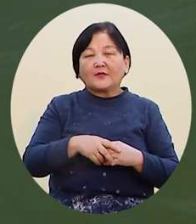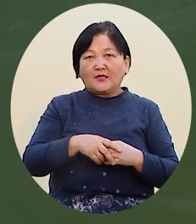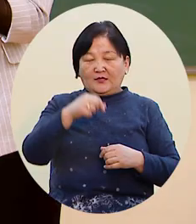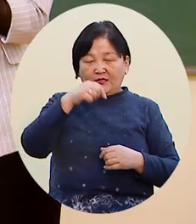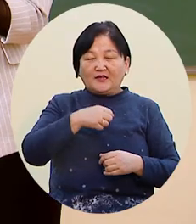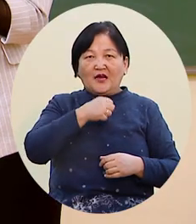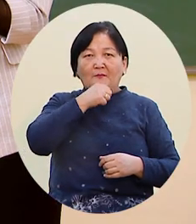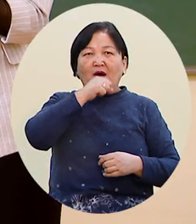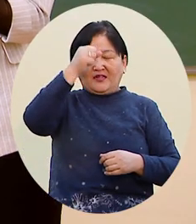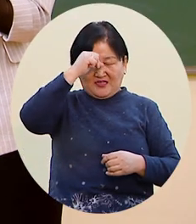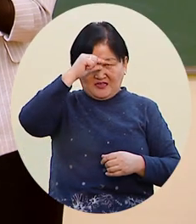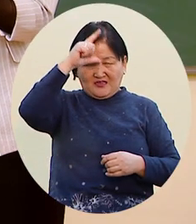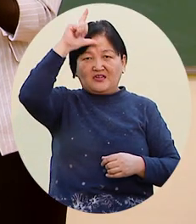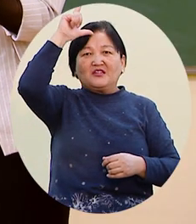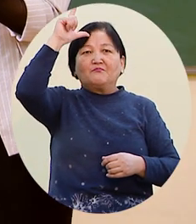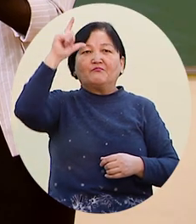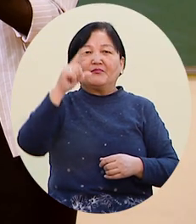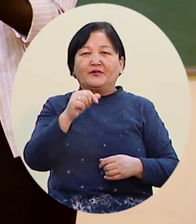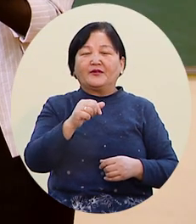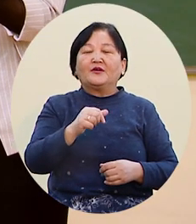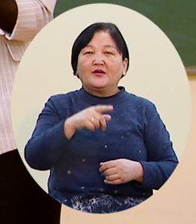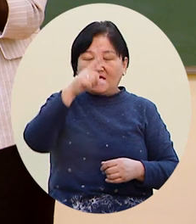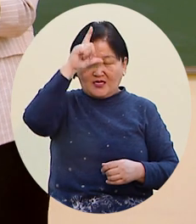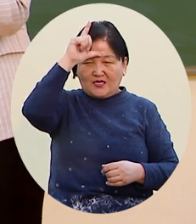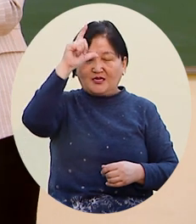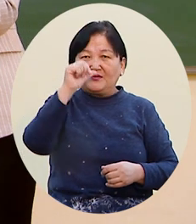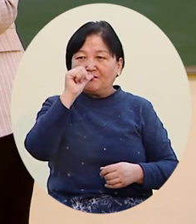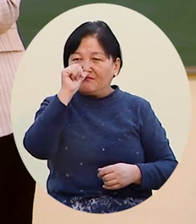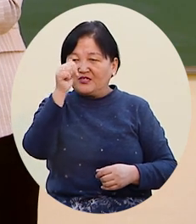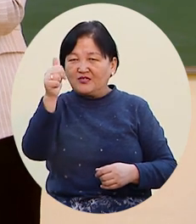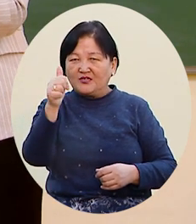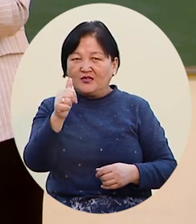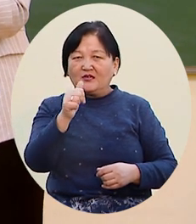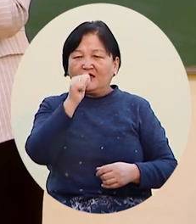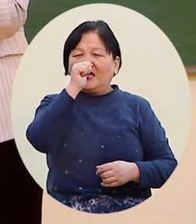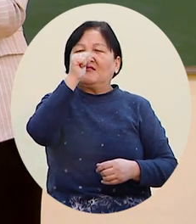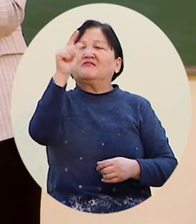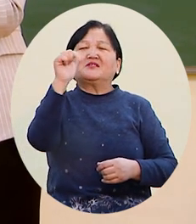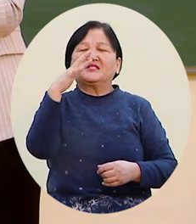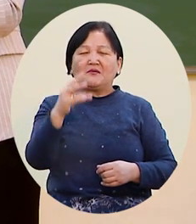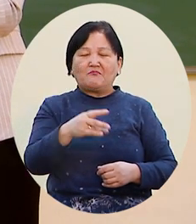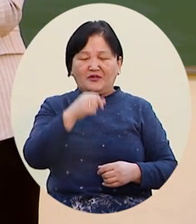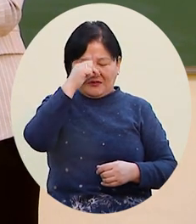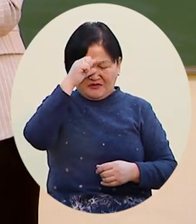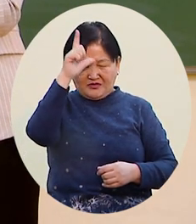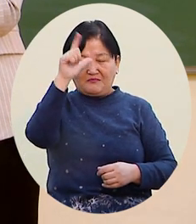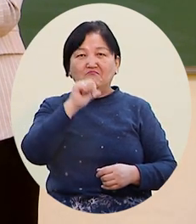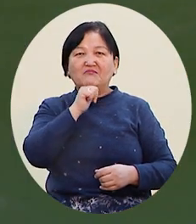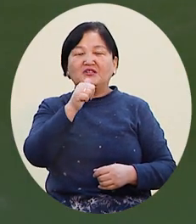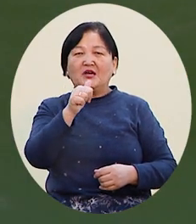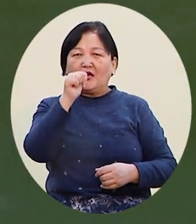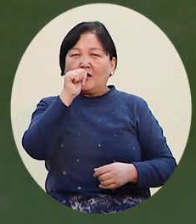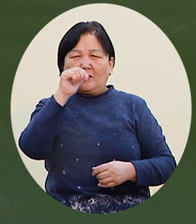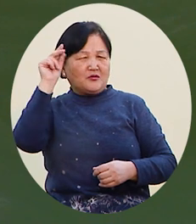Ямаан ордом эрдэм биш яргур зан чимэг биш. Эрхийг сурвал гайхамшиг эрхийг сурвал